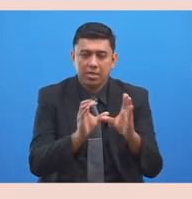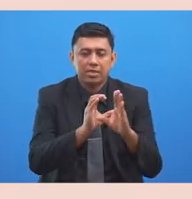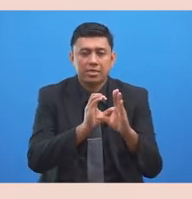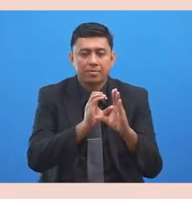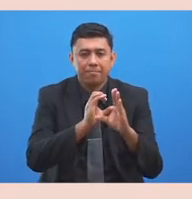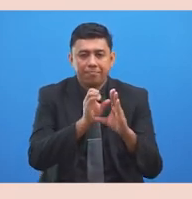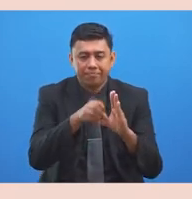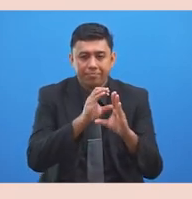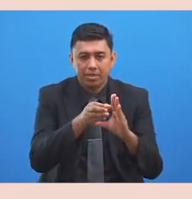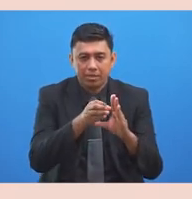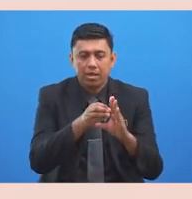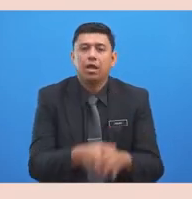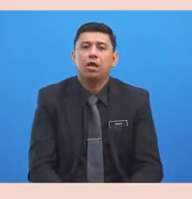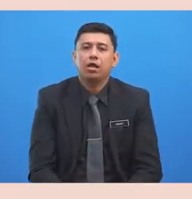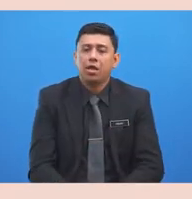standard pembelajaran